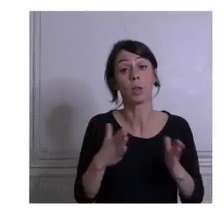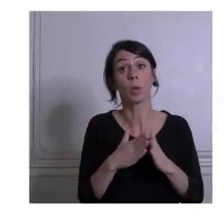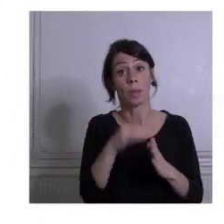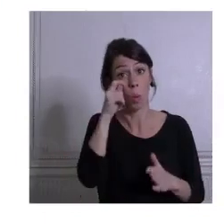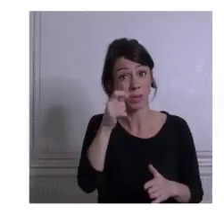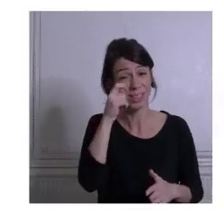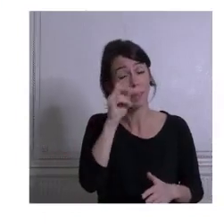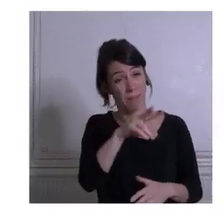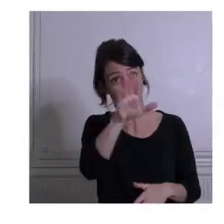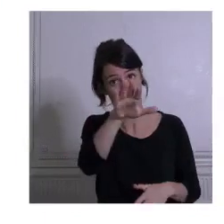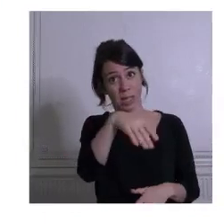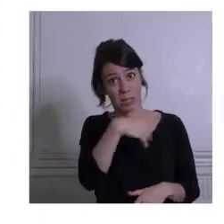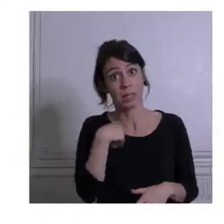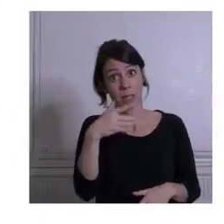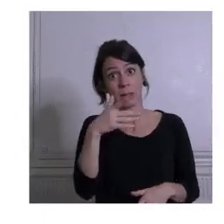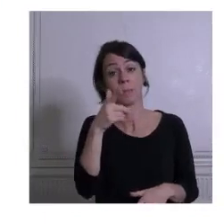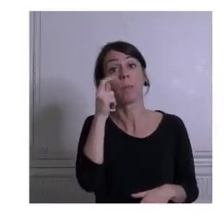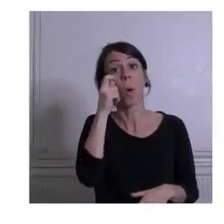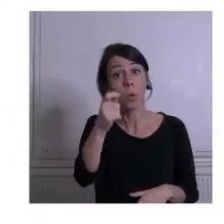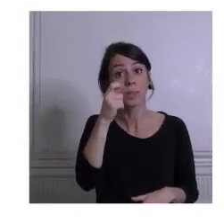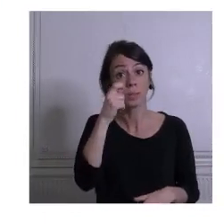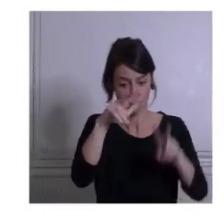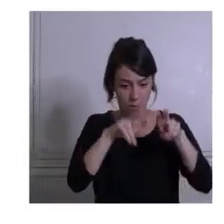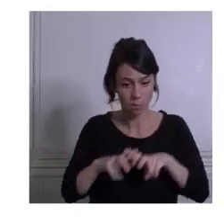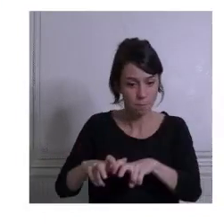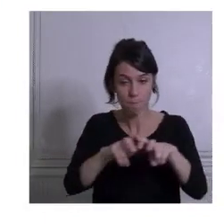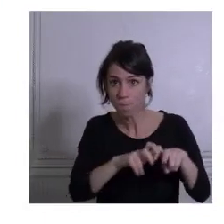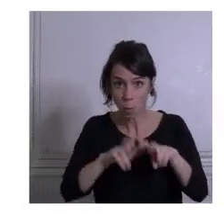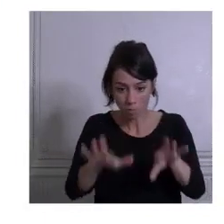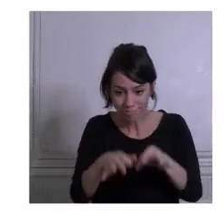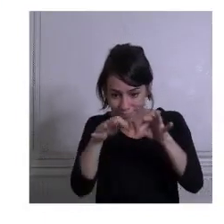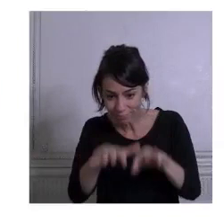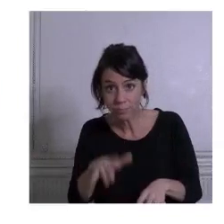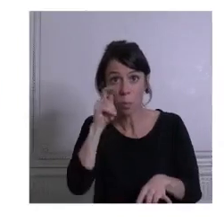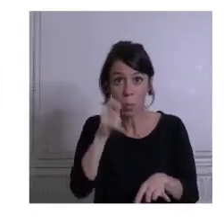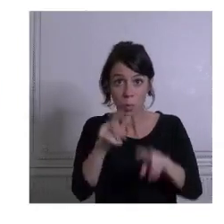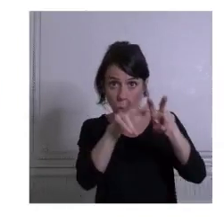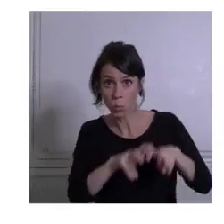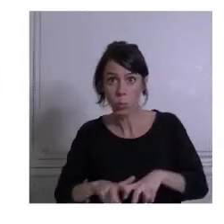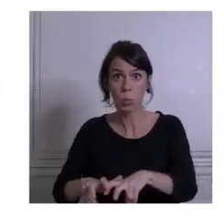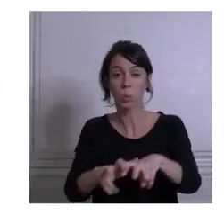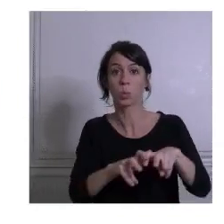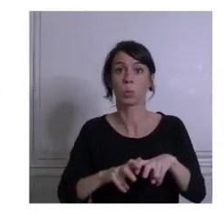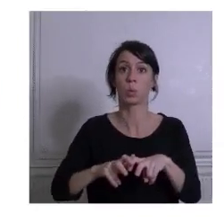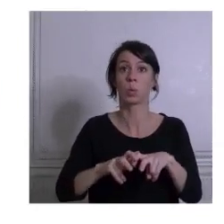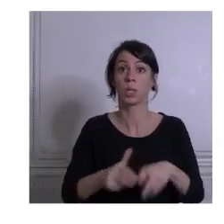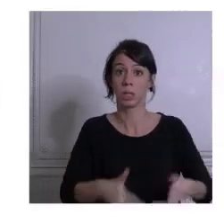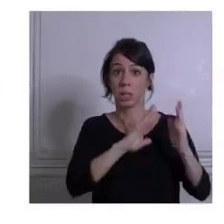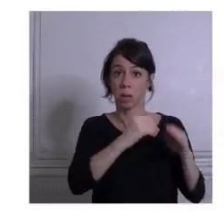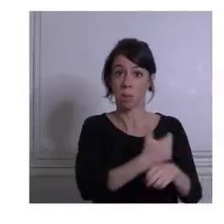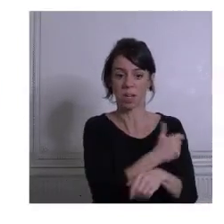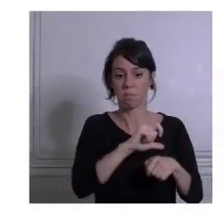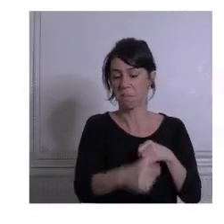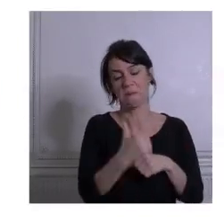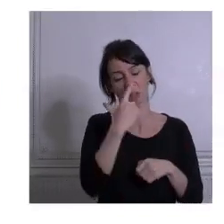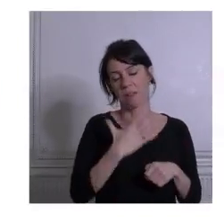précis plus récemment, n'était pas une commune qui demandait et qui portait beaucoup de